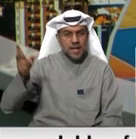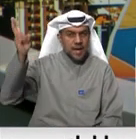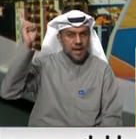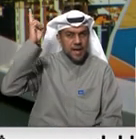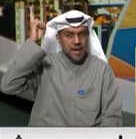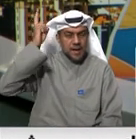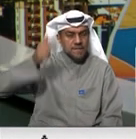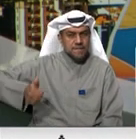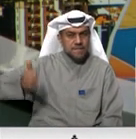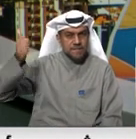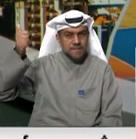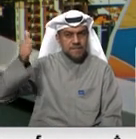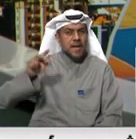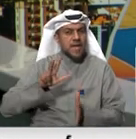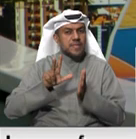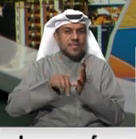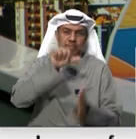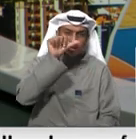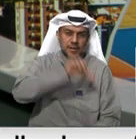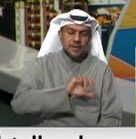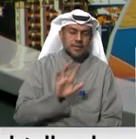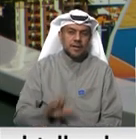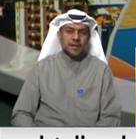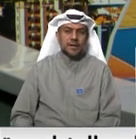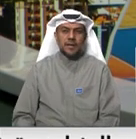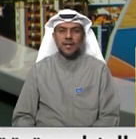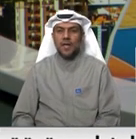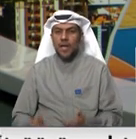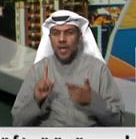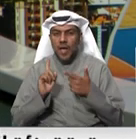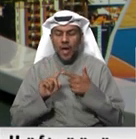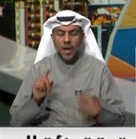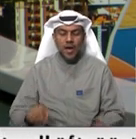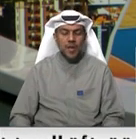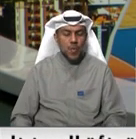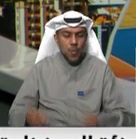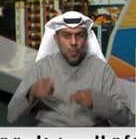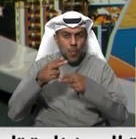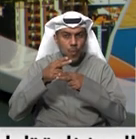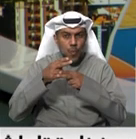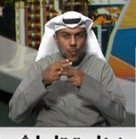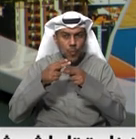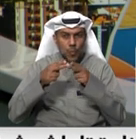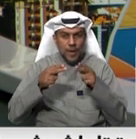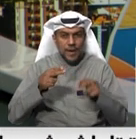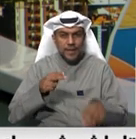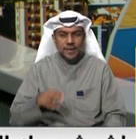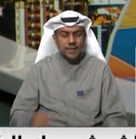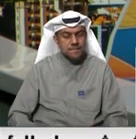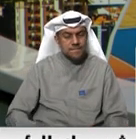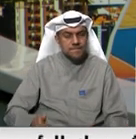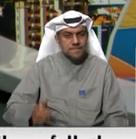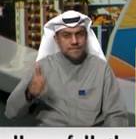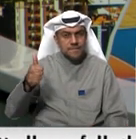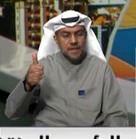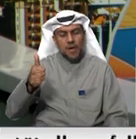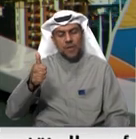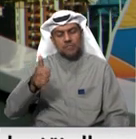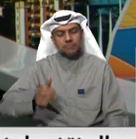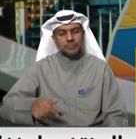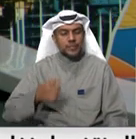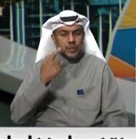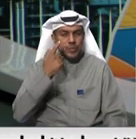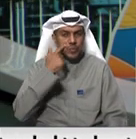حساب فريق التضامن اما قمه الكويت وكاظمه فحسم بالشوط الاضافي لصالح الابيض تفاصيل